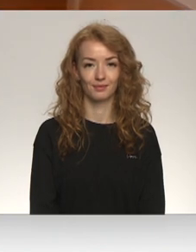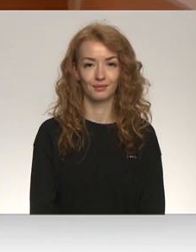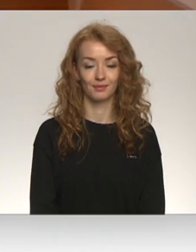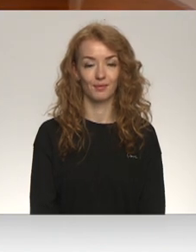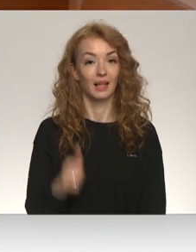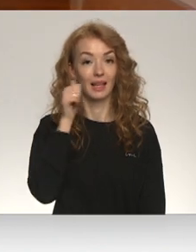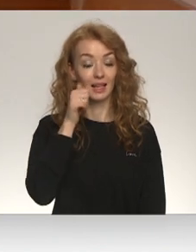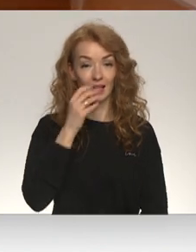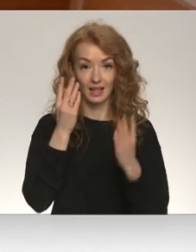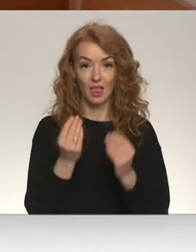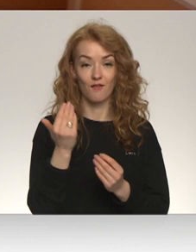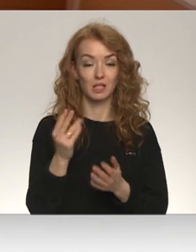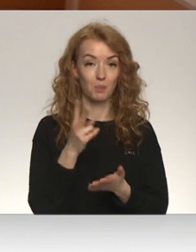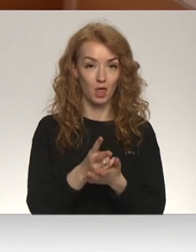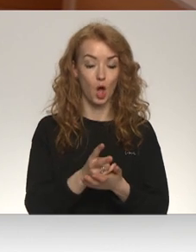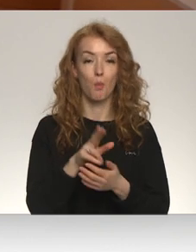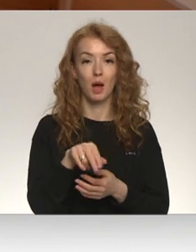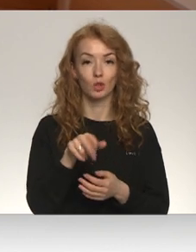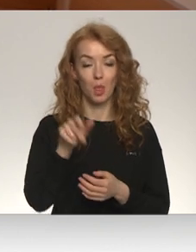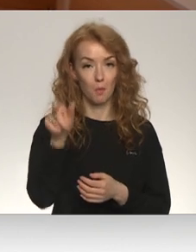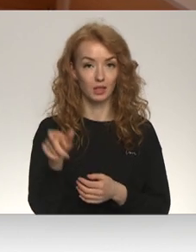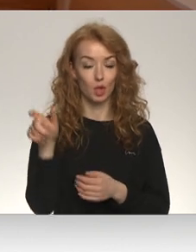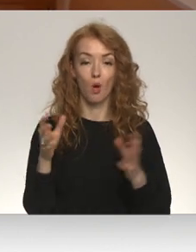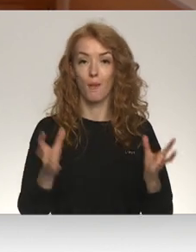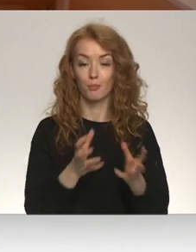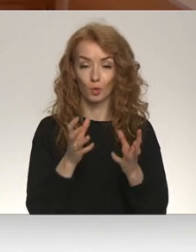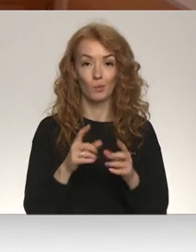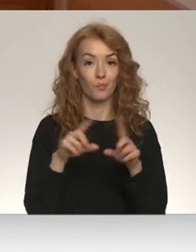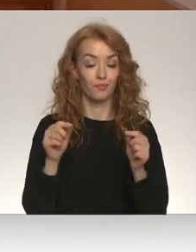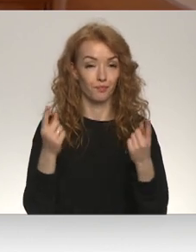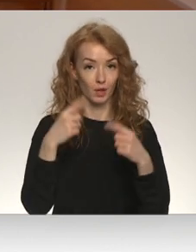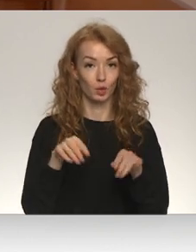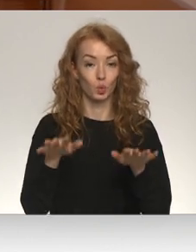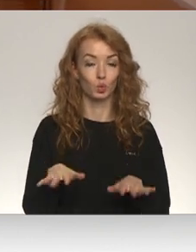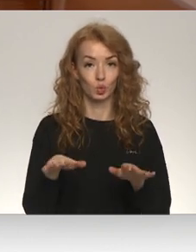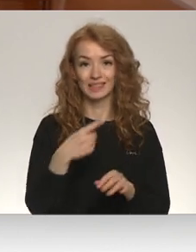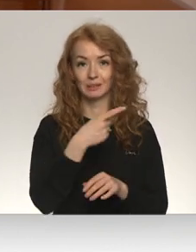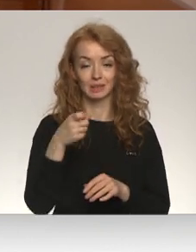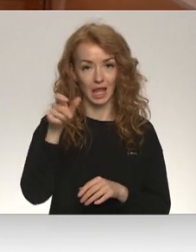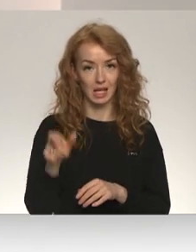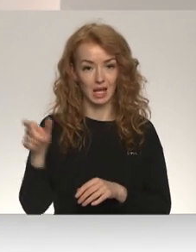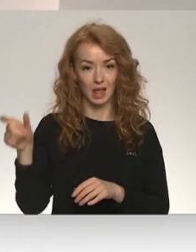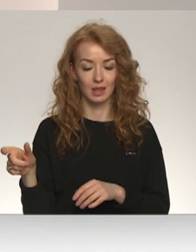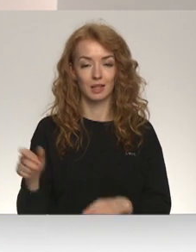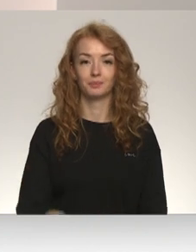Ikdienā Gaļinas darba pienākumos ir pansionāta pacientu aprūpe. Iestādē šobrīd uzturās tai 100 klientu.